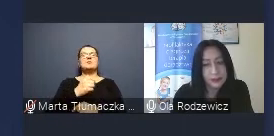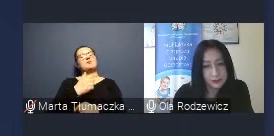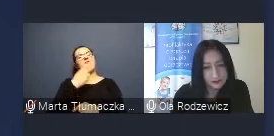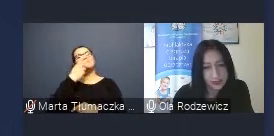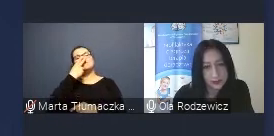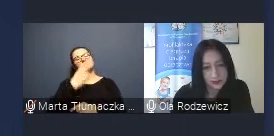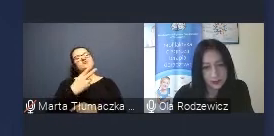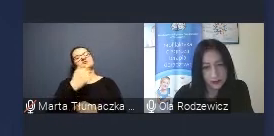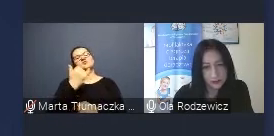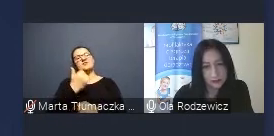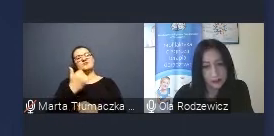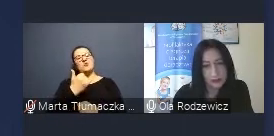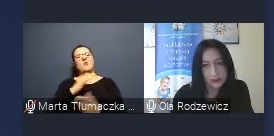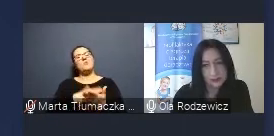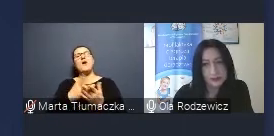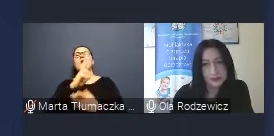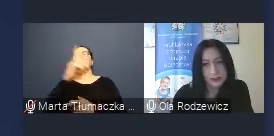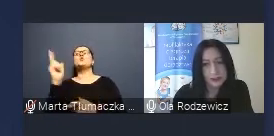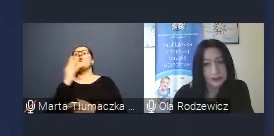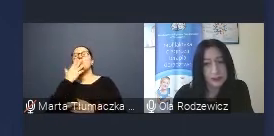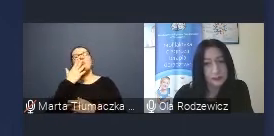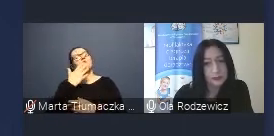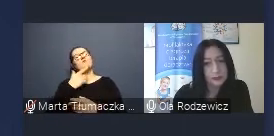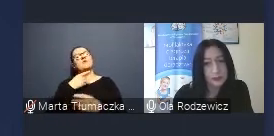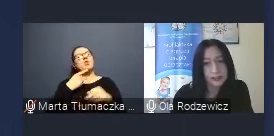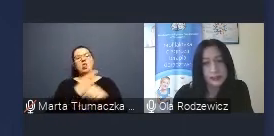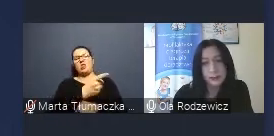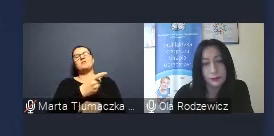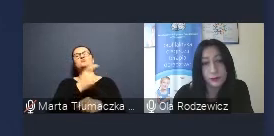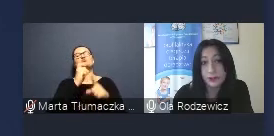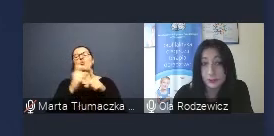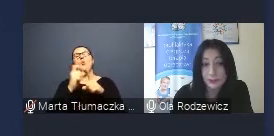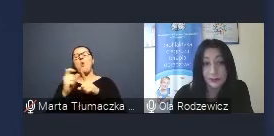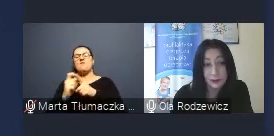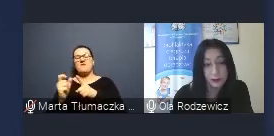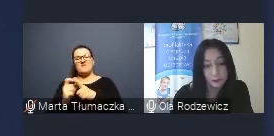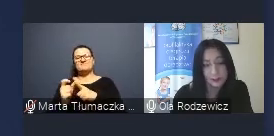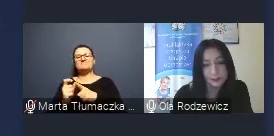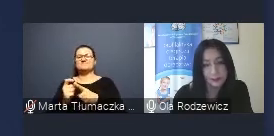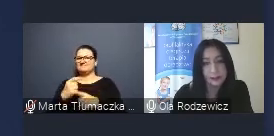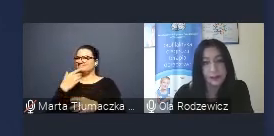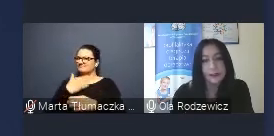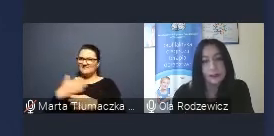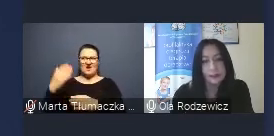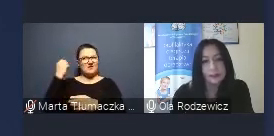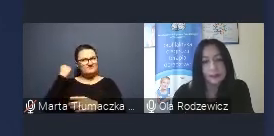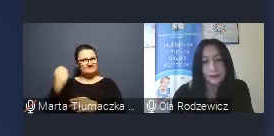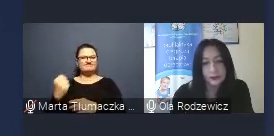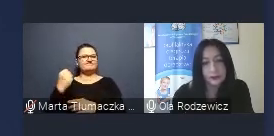mnie nieakceptowalne dzisiaj używanie jest takiej nomenklatury, która nadal dobrze się ma w szkołach.